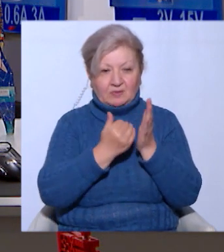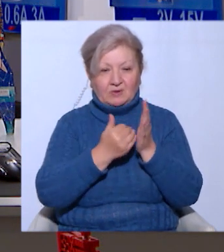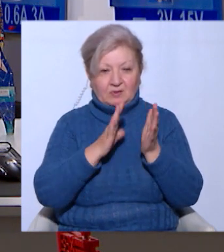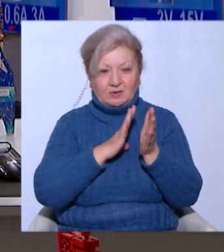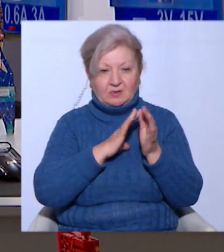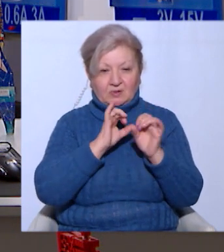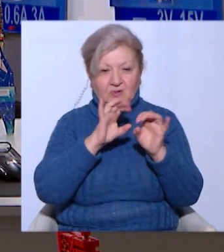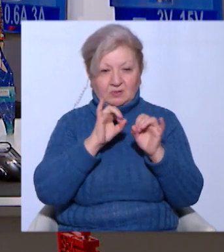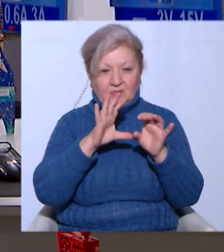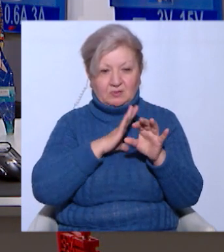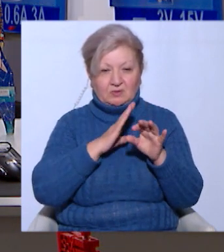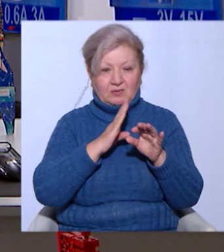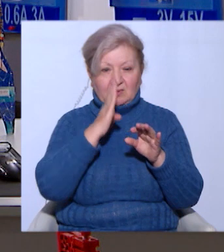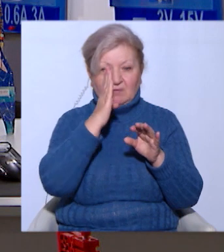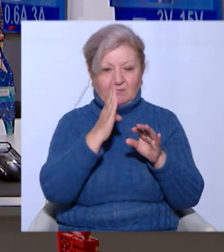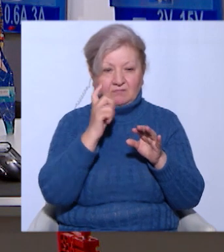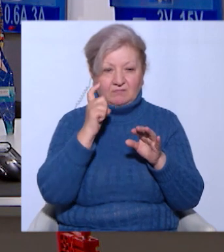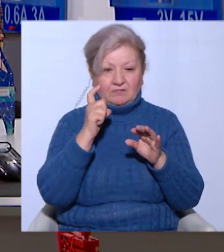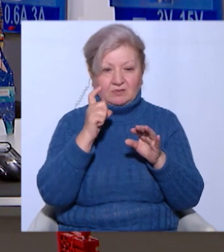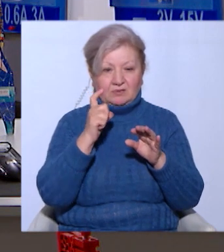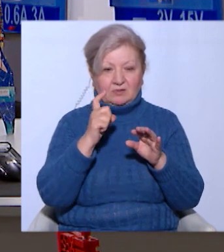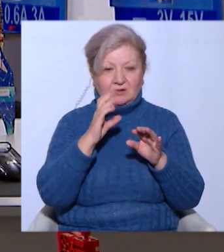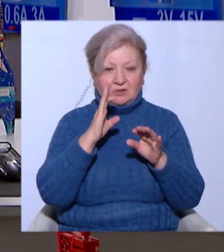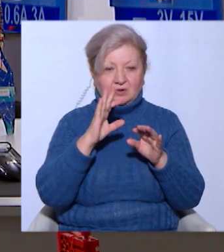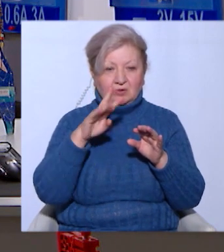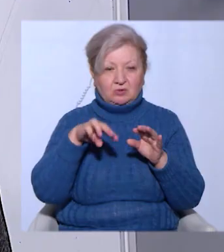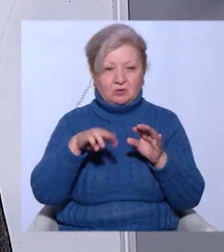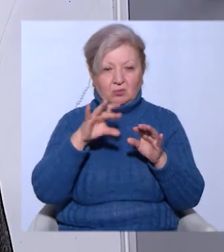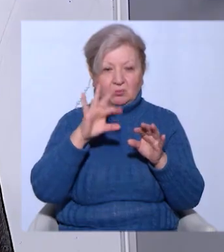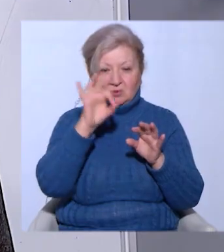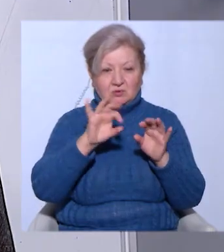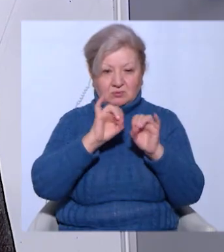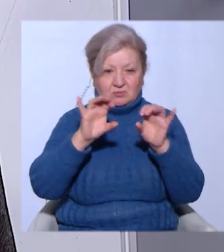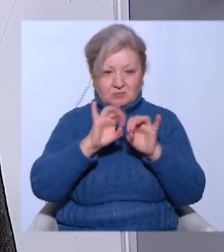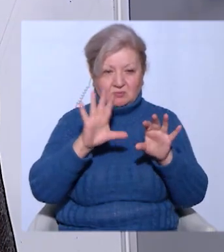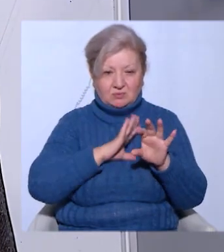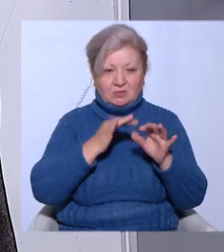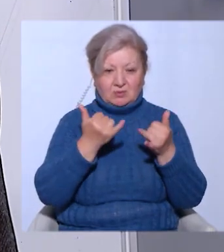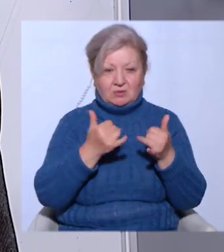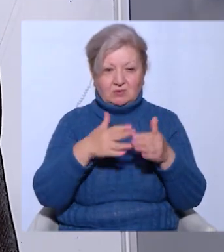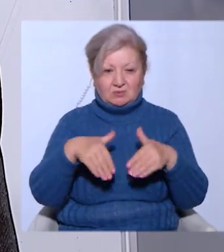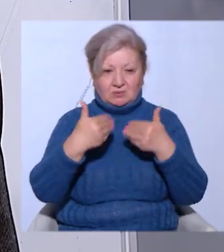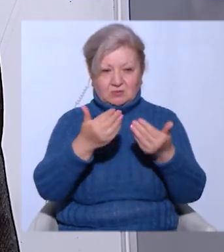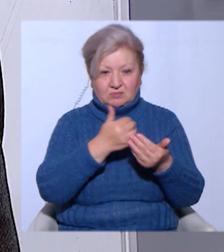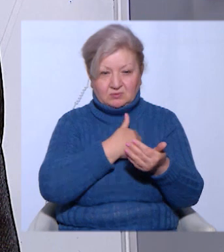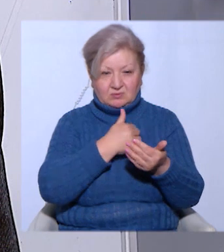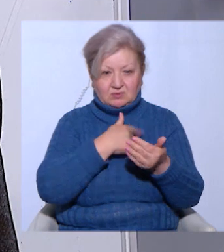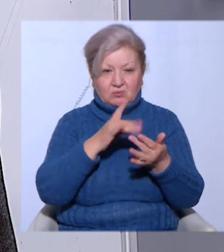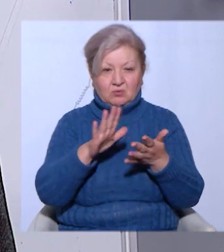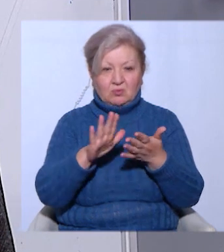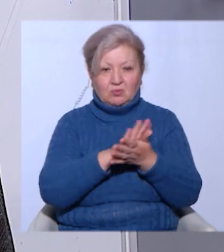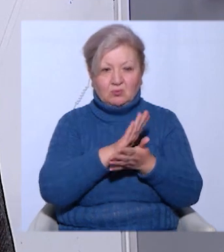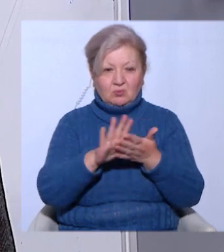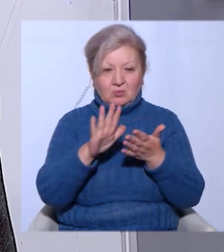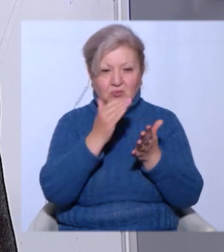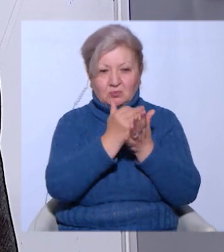წინა გაკვეთილზე ჩვენ ვექტორების შესახებ ვისაუბრეთ, მაგრამ მე მინდა შემოგთავაზოთ ერთი რესურსი. ეს